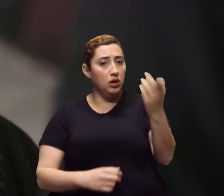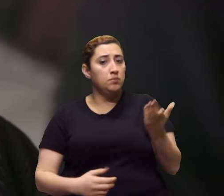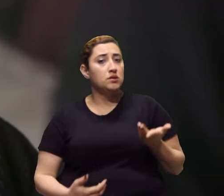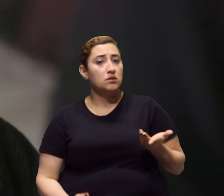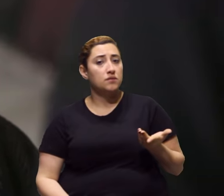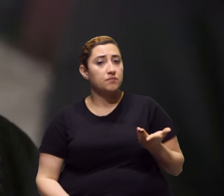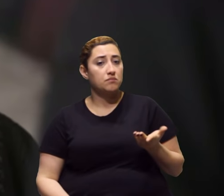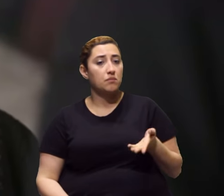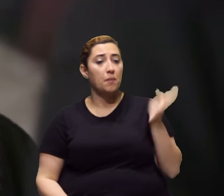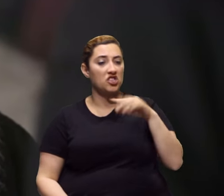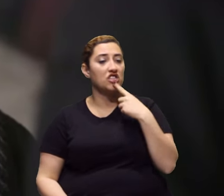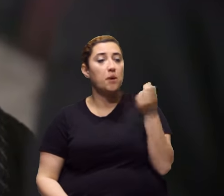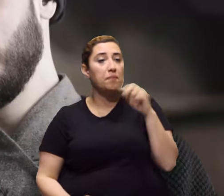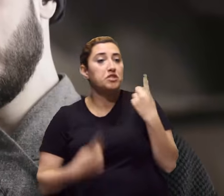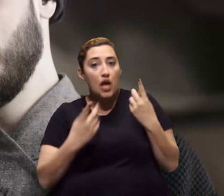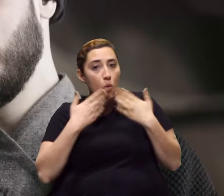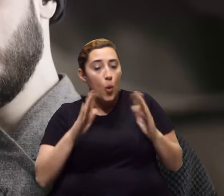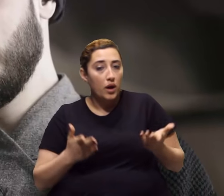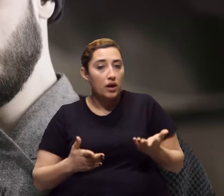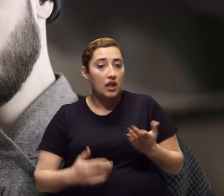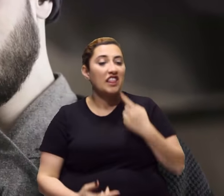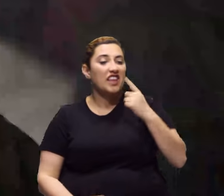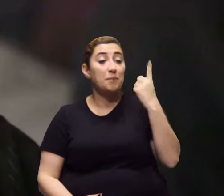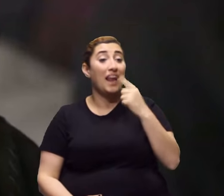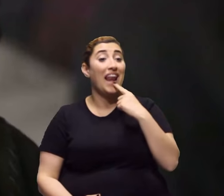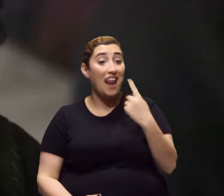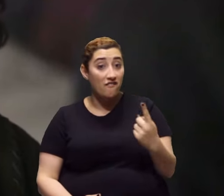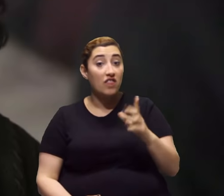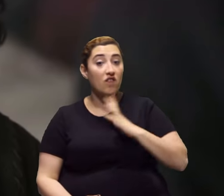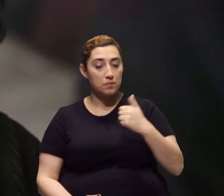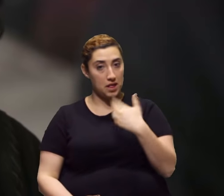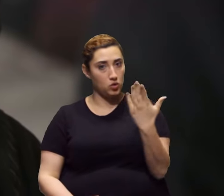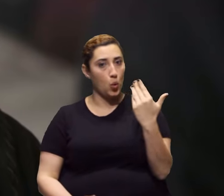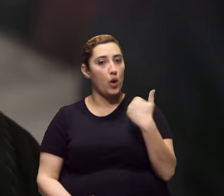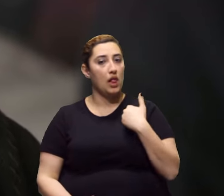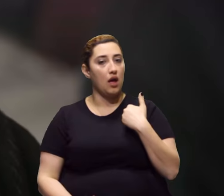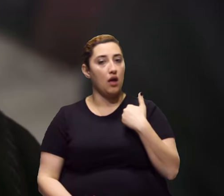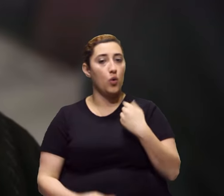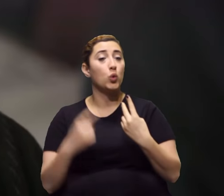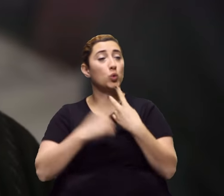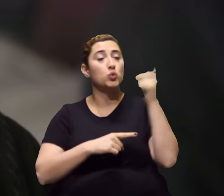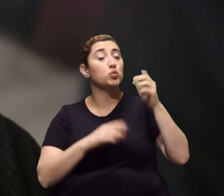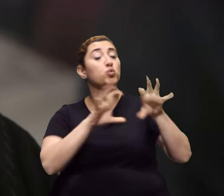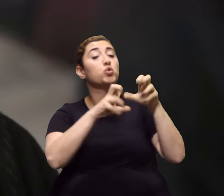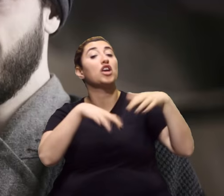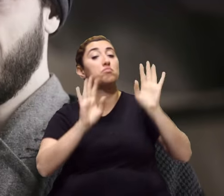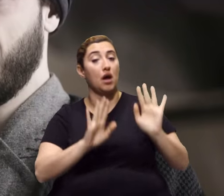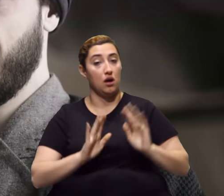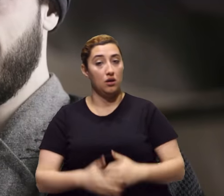Ağam'a. Başka diyecek laf mı kalır? Diyecek bir lafın varsa bana de. Yunus Ağam'la